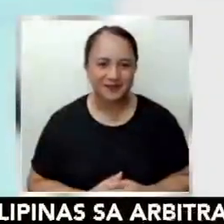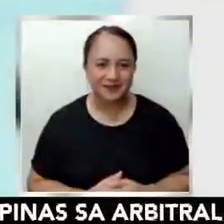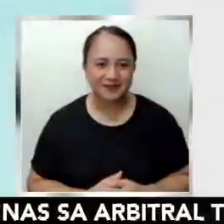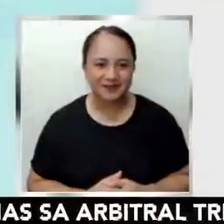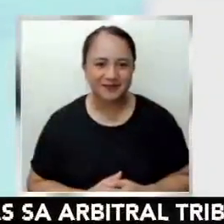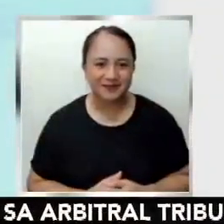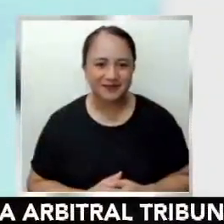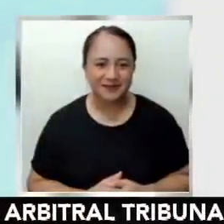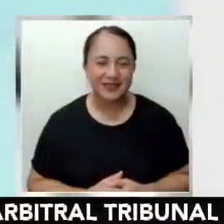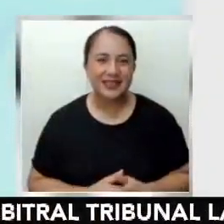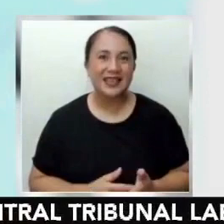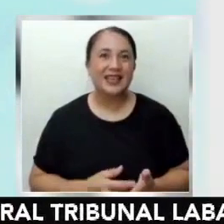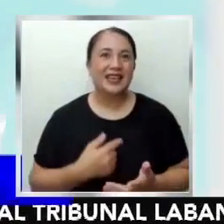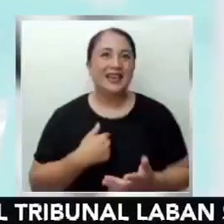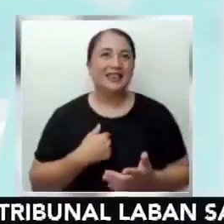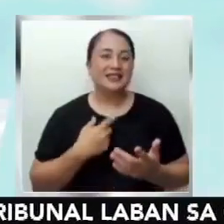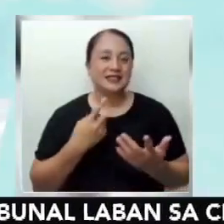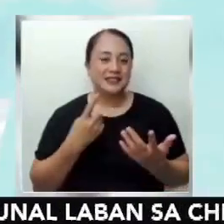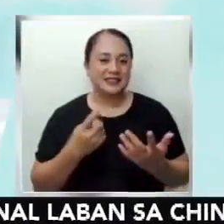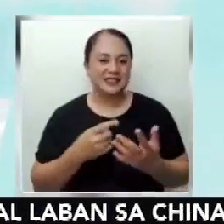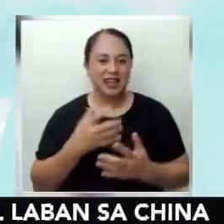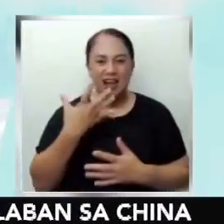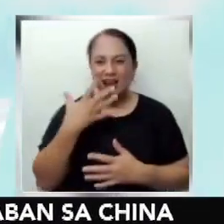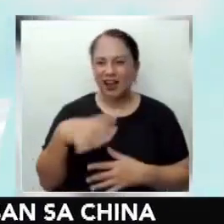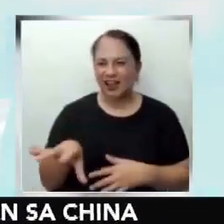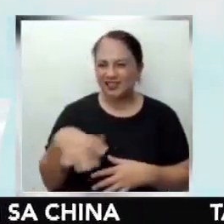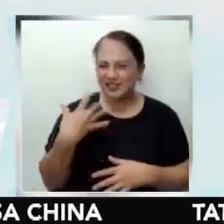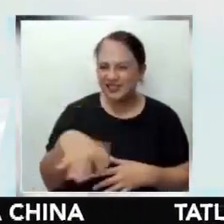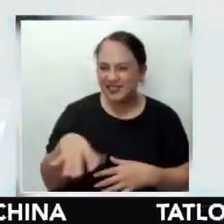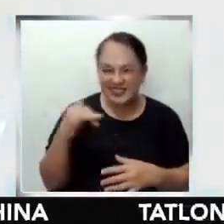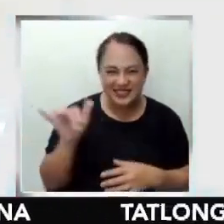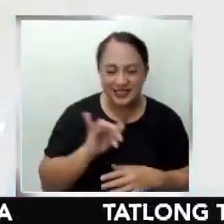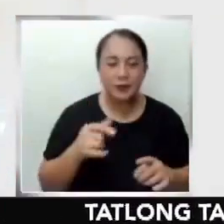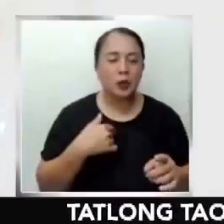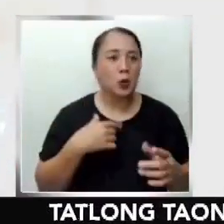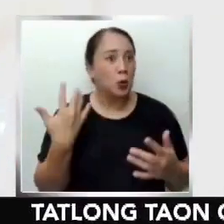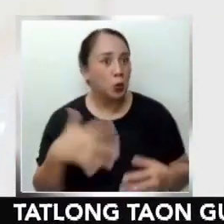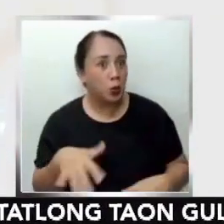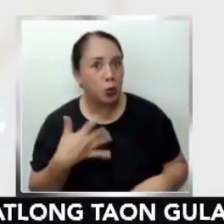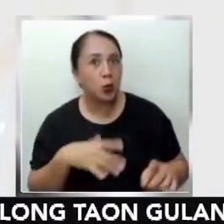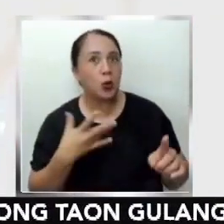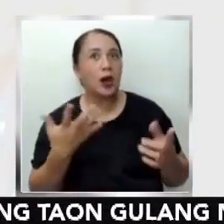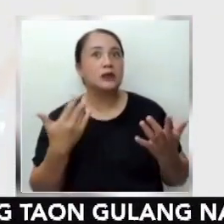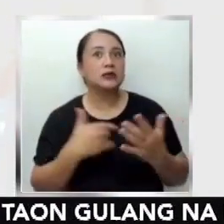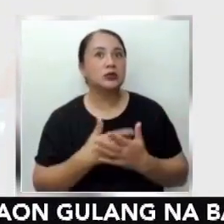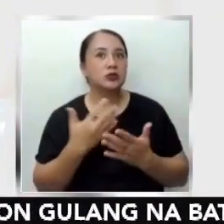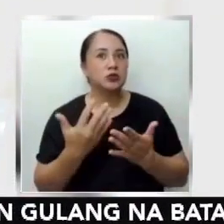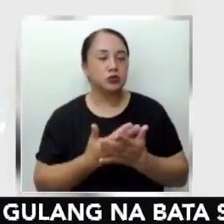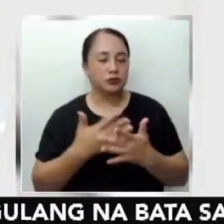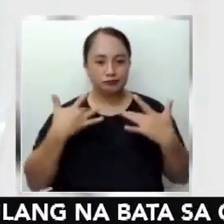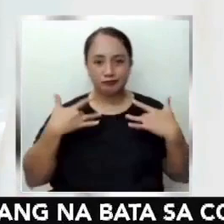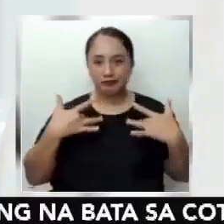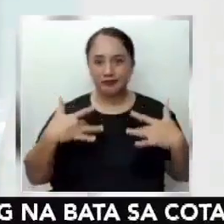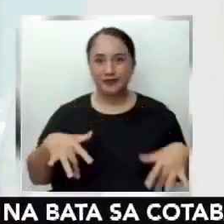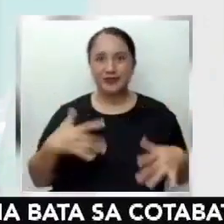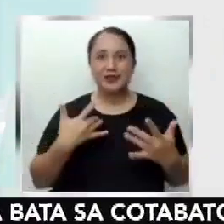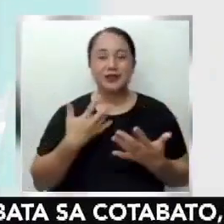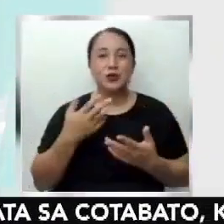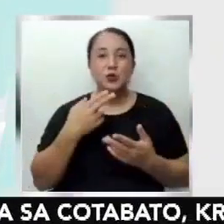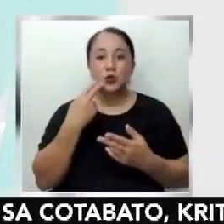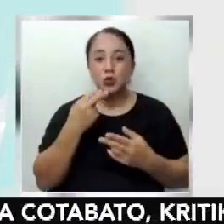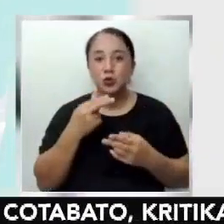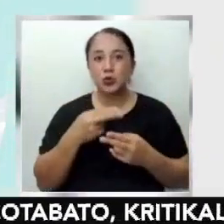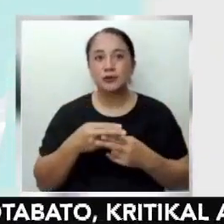And he's burning like hot, hot, hot! Halos na yanig ang Carats sa latest shirtless photos ni Mingyu sa kanyang